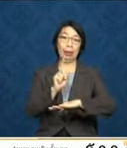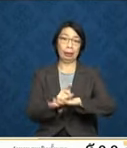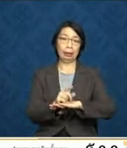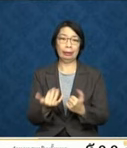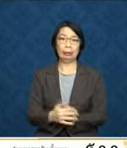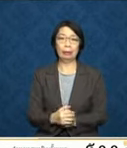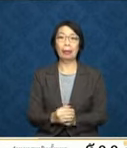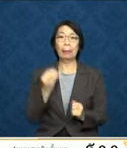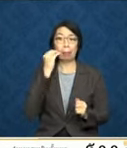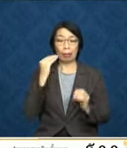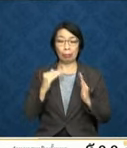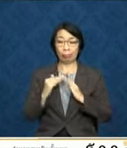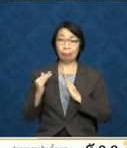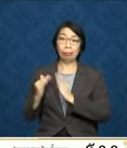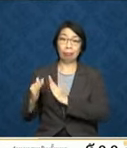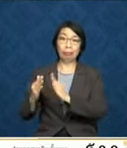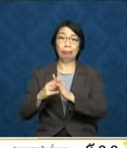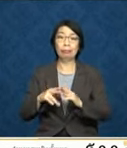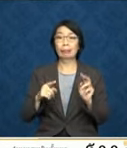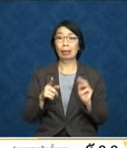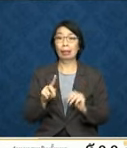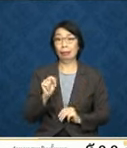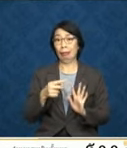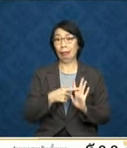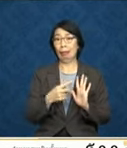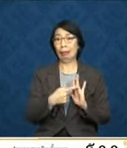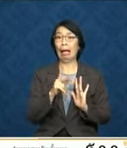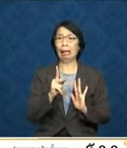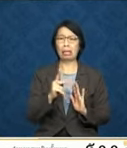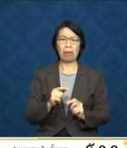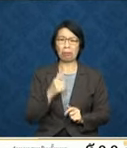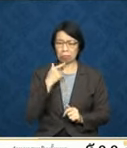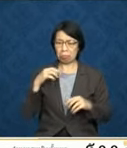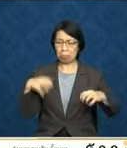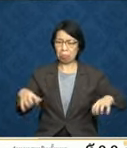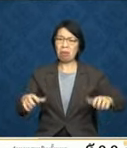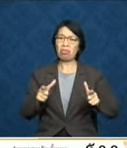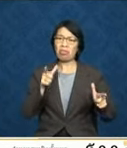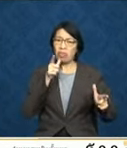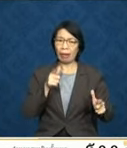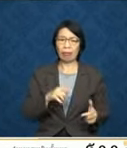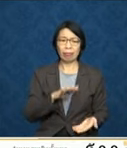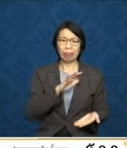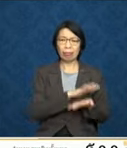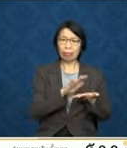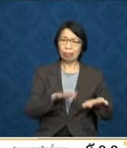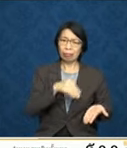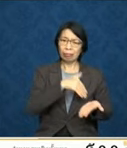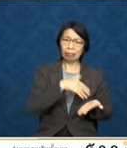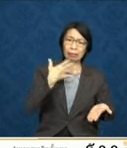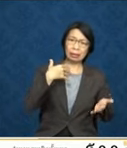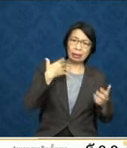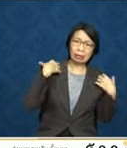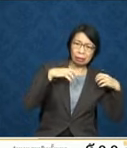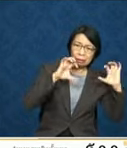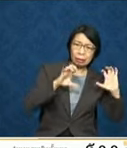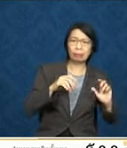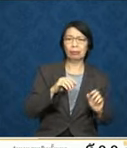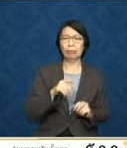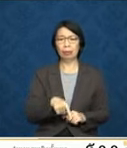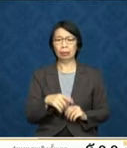อำเภอนาแกนั้นเป็นชุมชนใหญ่หน้าที่ว่าการหน้าฐานีตำรวจหน้าโรงเรียน